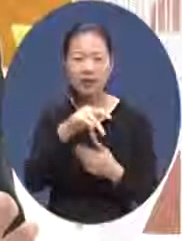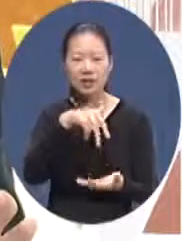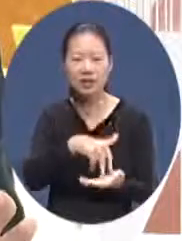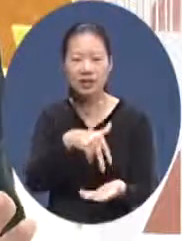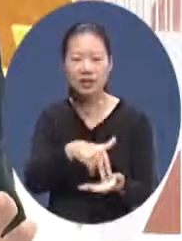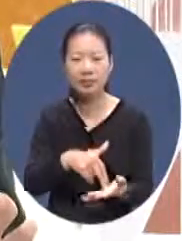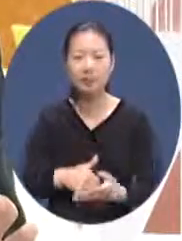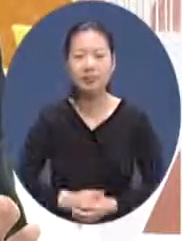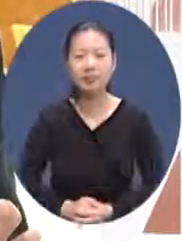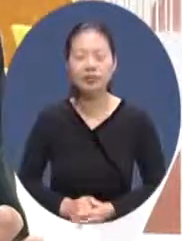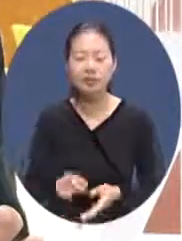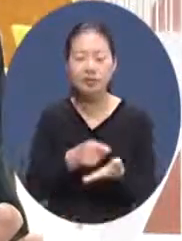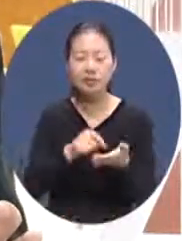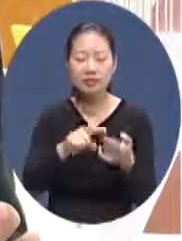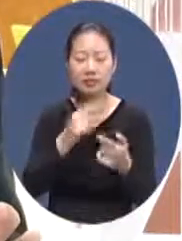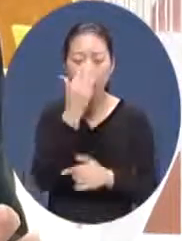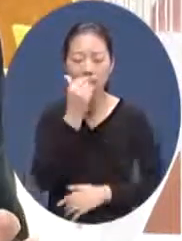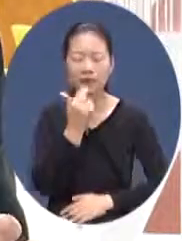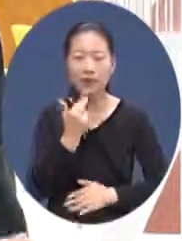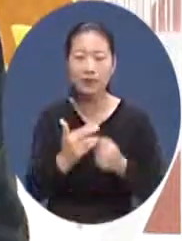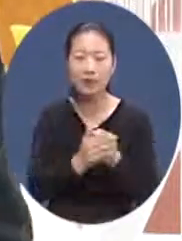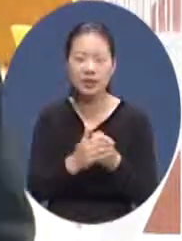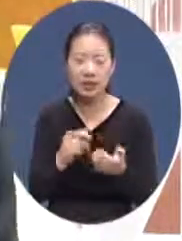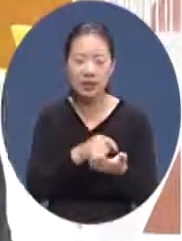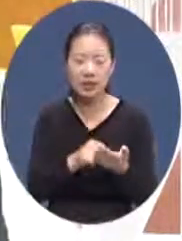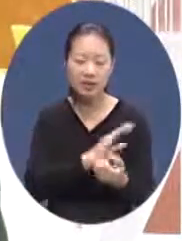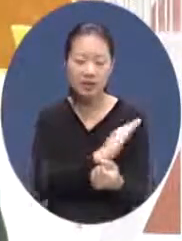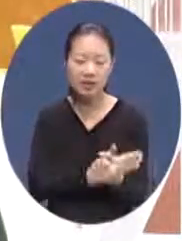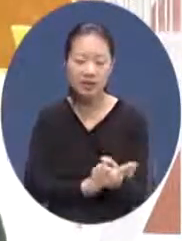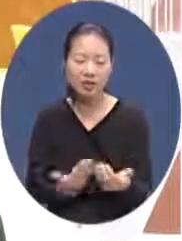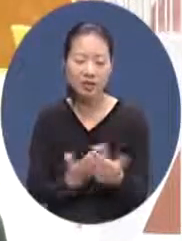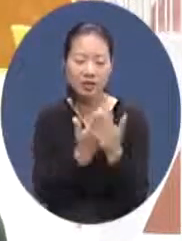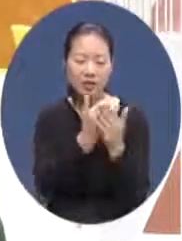부분에서는 쓰는 게 지겹지가 않아서 쓰는 실력이 늘 가능성이 높을 것 같습니다. 네. 예.